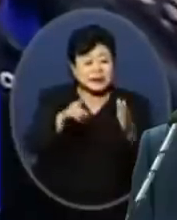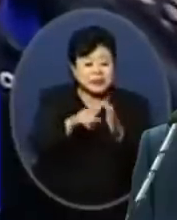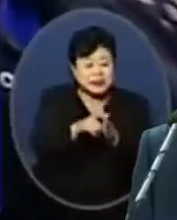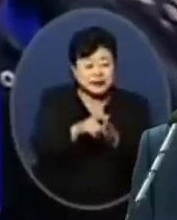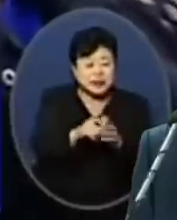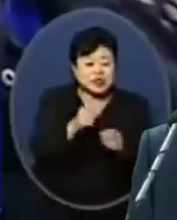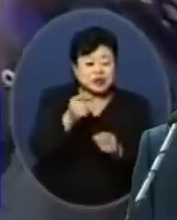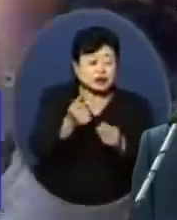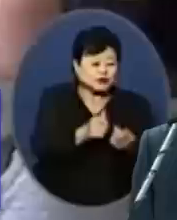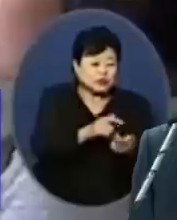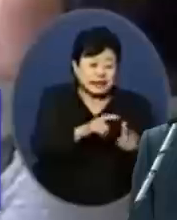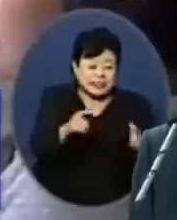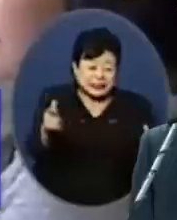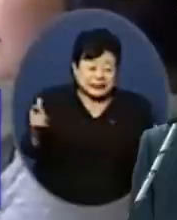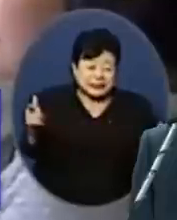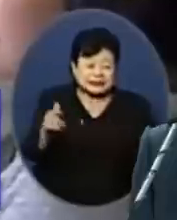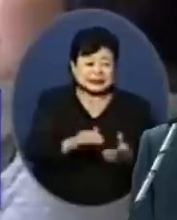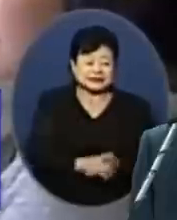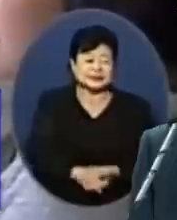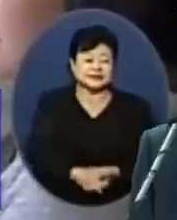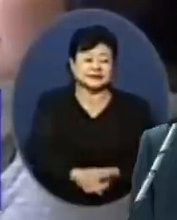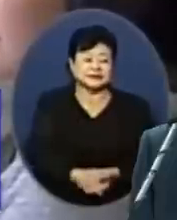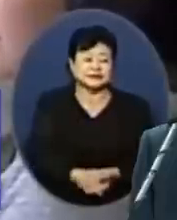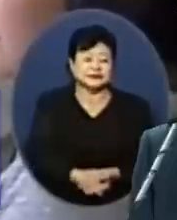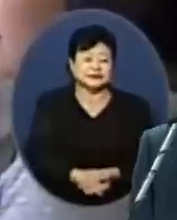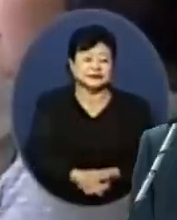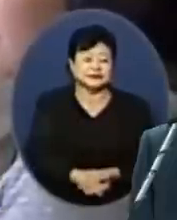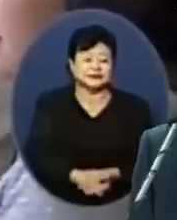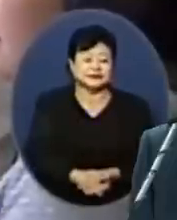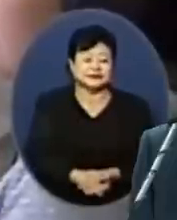자는 영원히 죽지 아니하리.